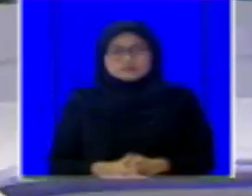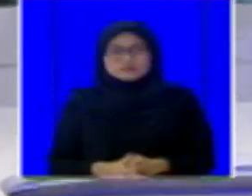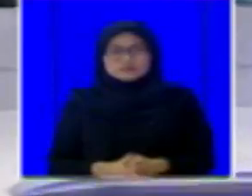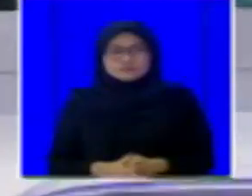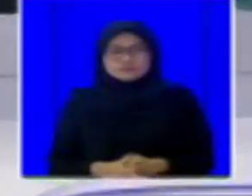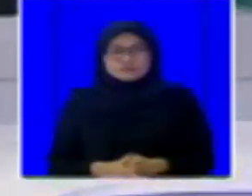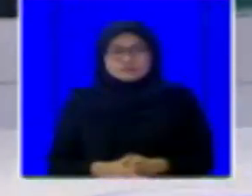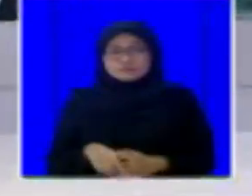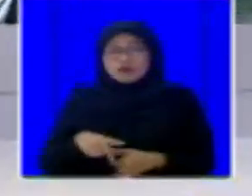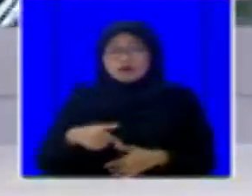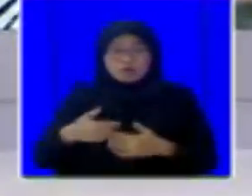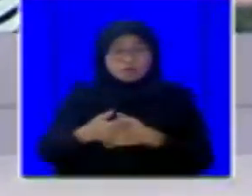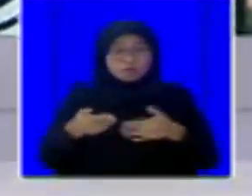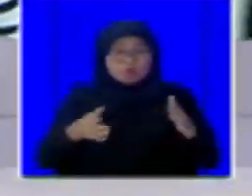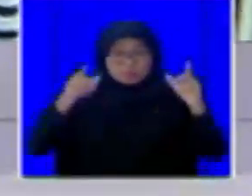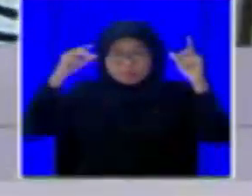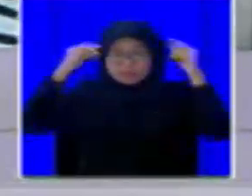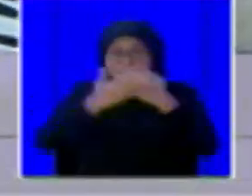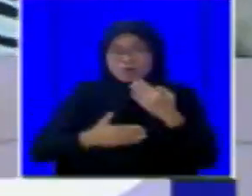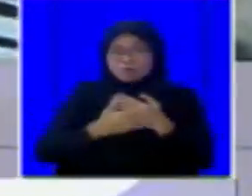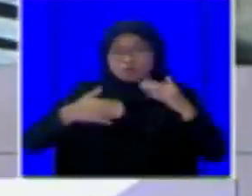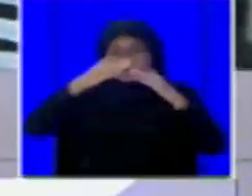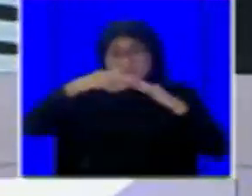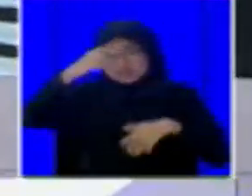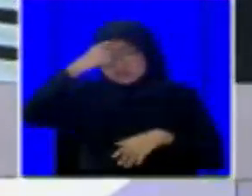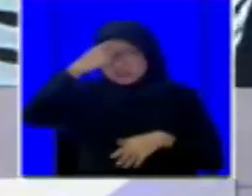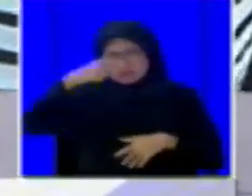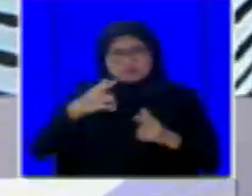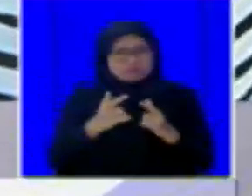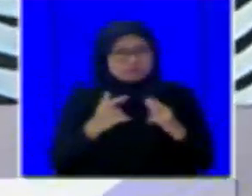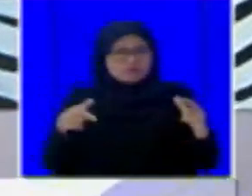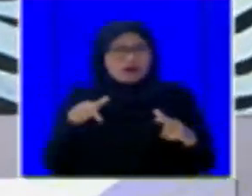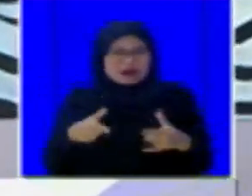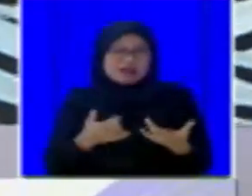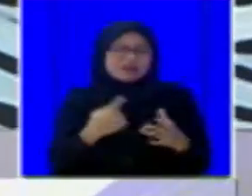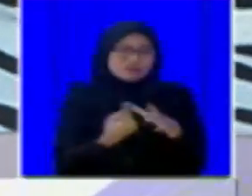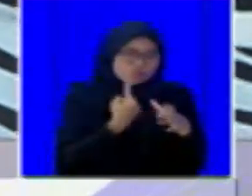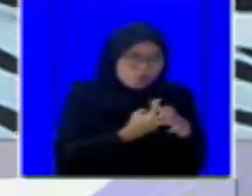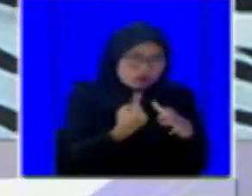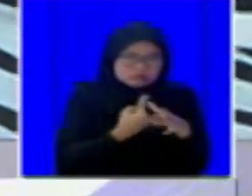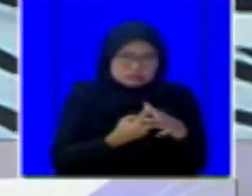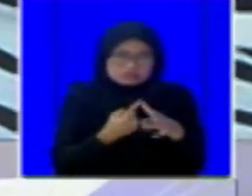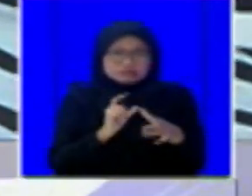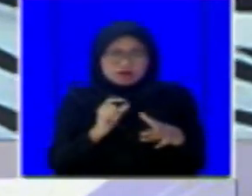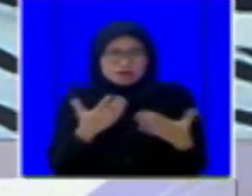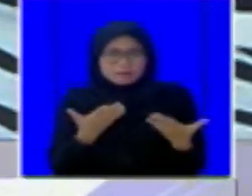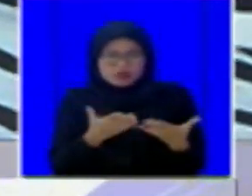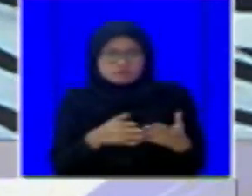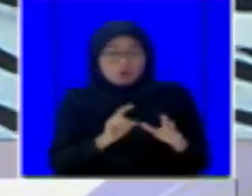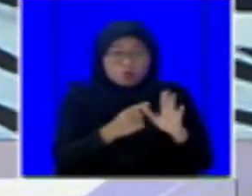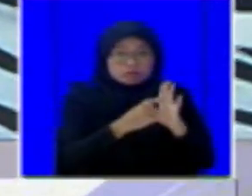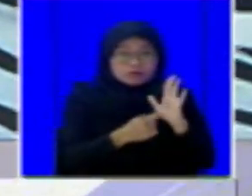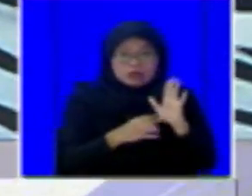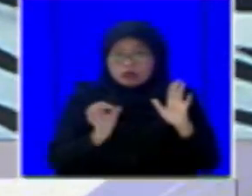Ya, meningkatnya keterisian ruang perawatan rumah sakit oleh pasien COVID-19 menjadikan isolasi mandiri sebagai alternatif perawatan bagi